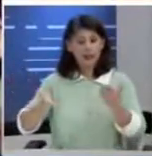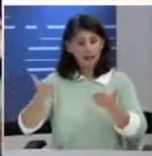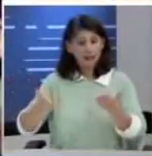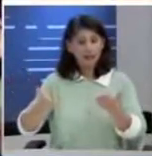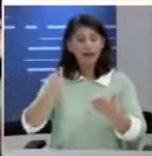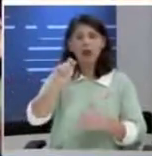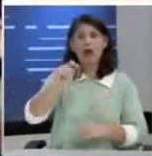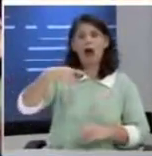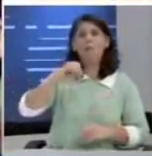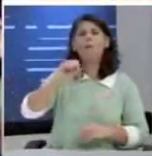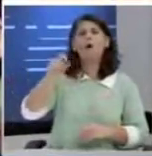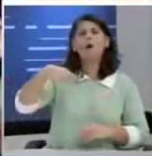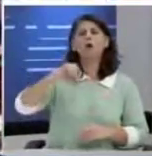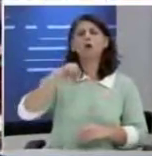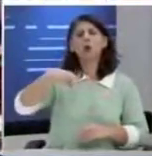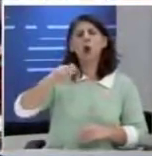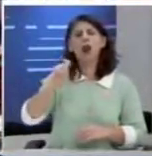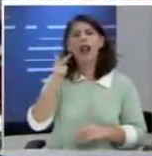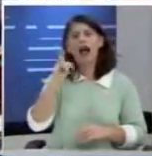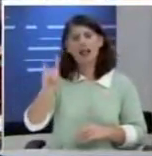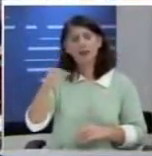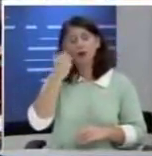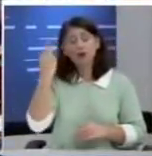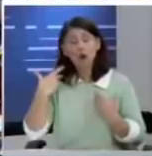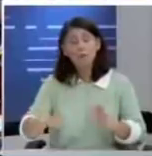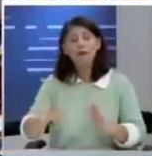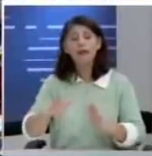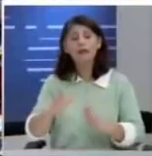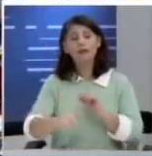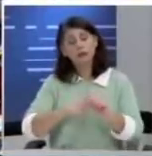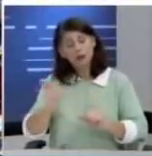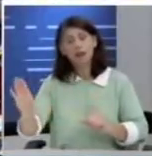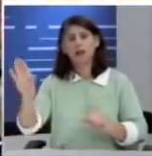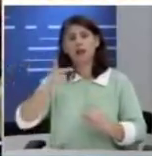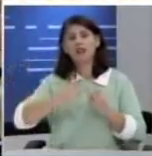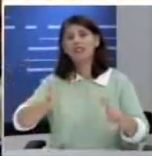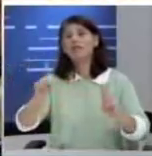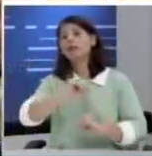Ευάγγελο Αποστολάκη. Είναι ντροπή. Είναι ντροπή και να ανακαλέσετε. Δεν σας